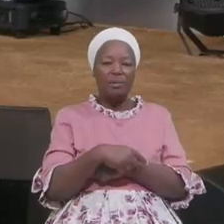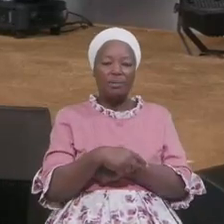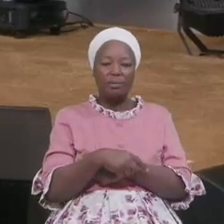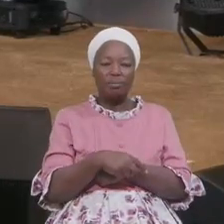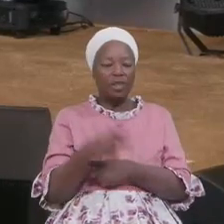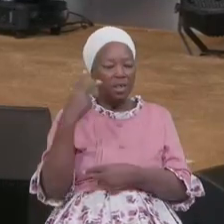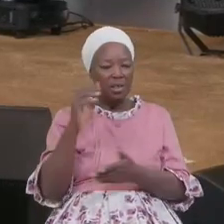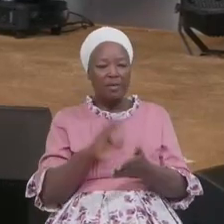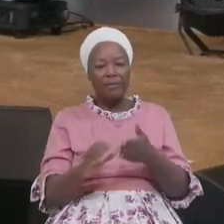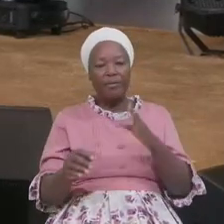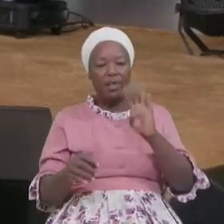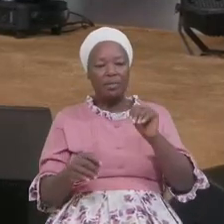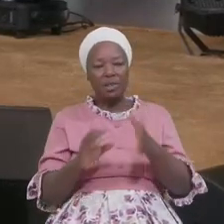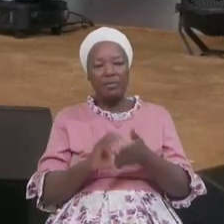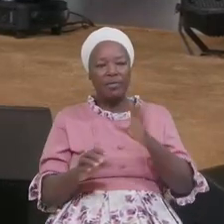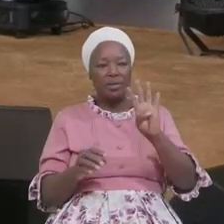Verset 14.